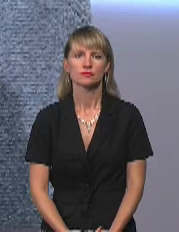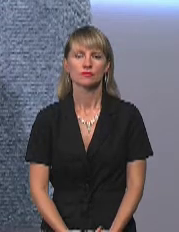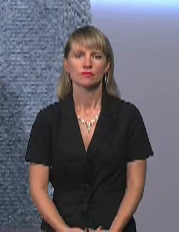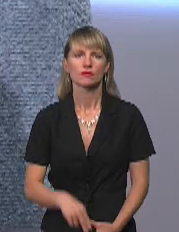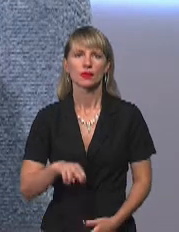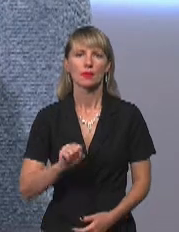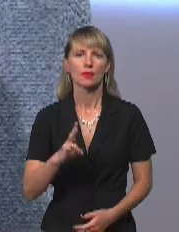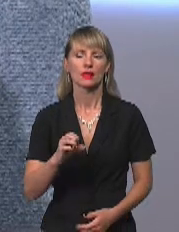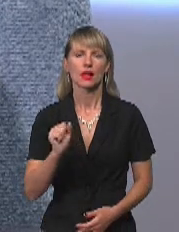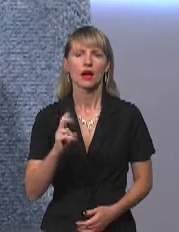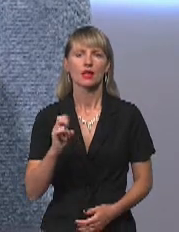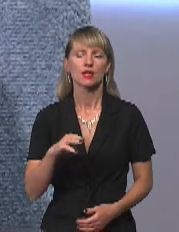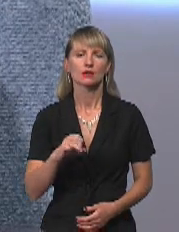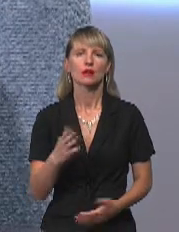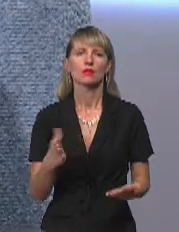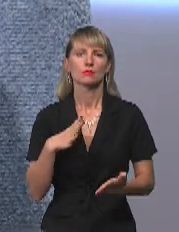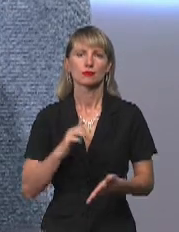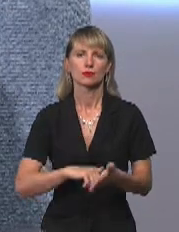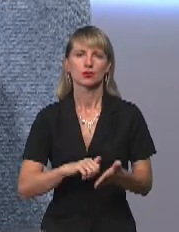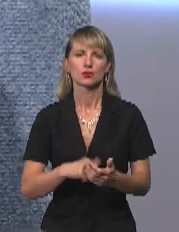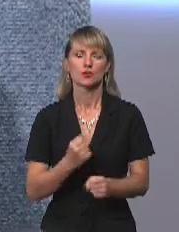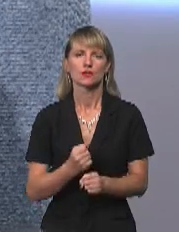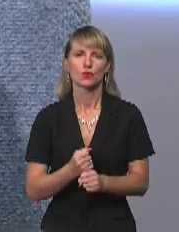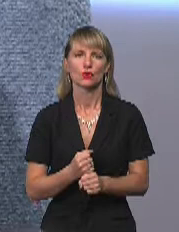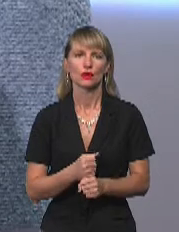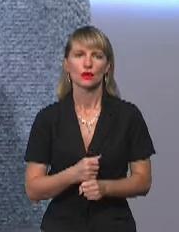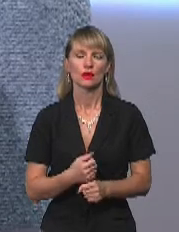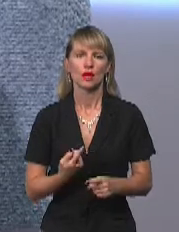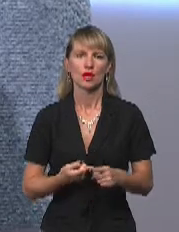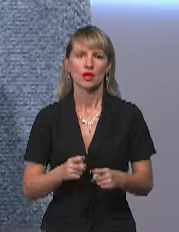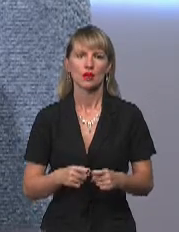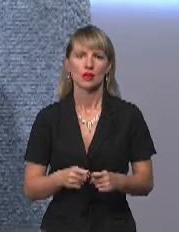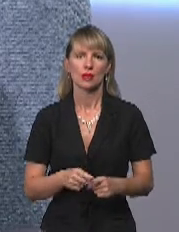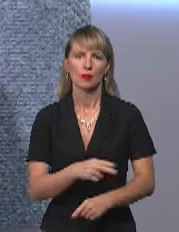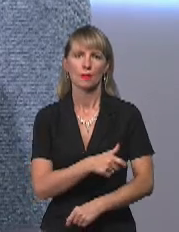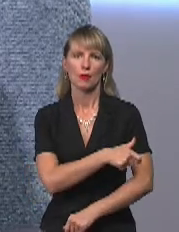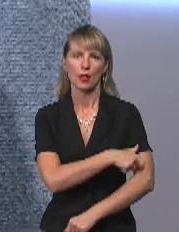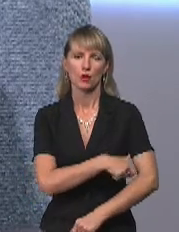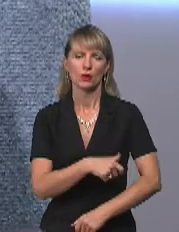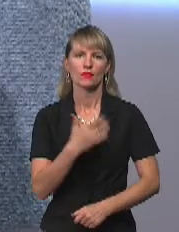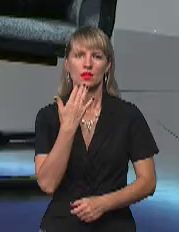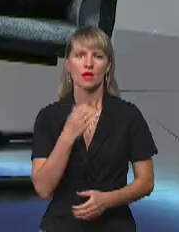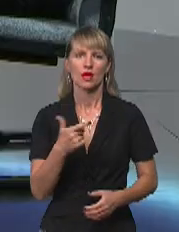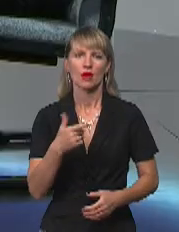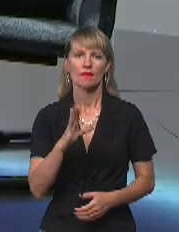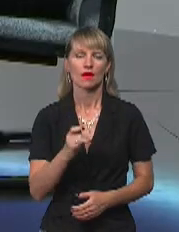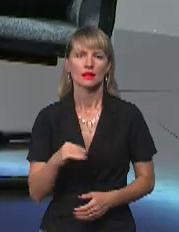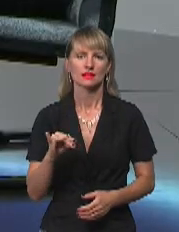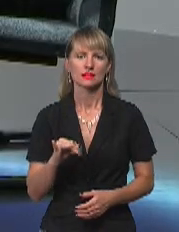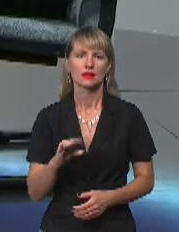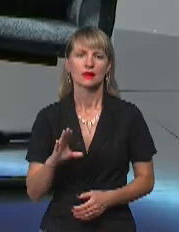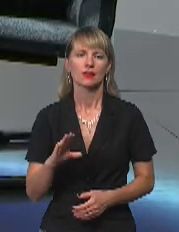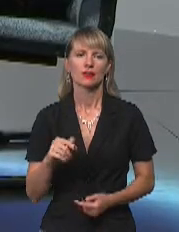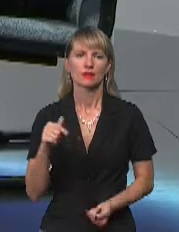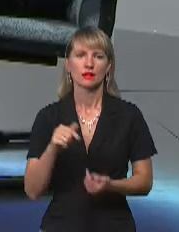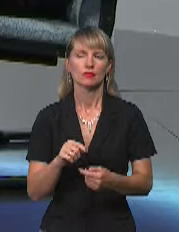Пане Анатолію, якою була причина створення самостійних патрулів Національної гвардії України? Ну, як вже ви сказали,